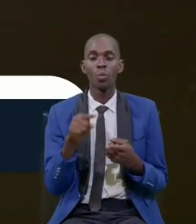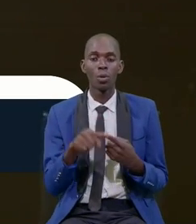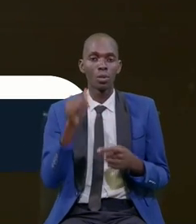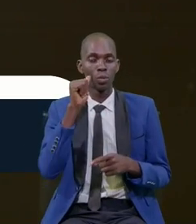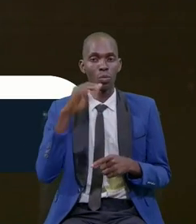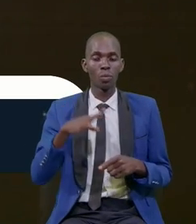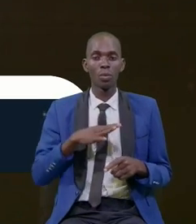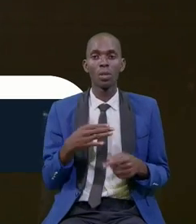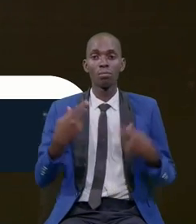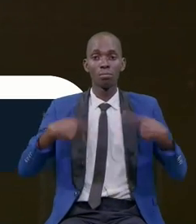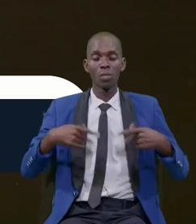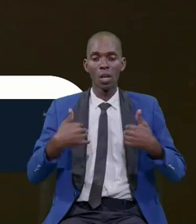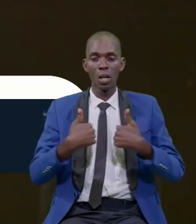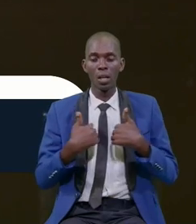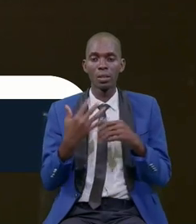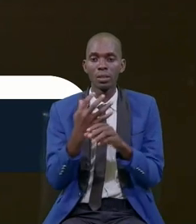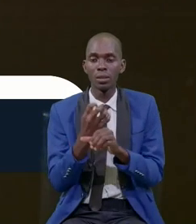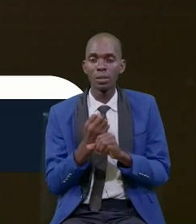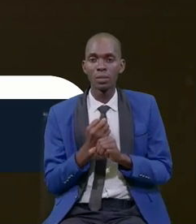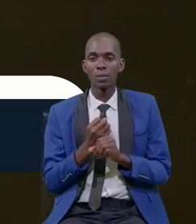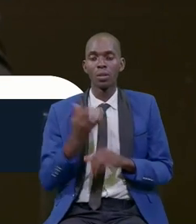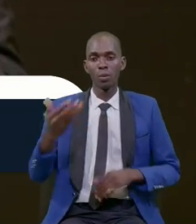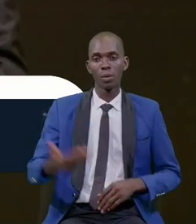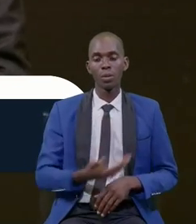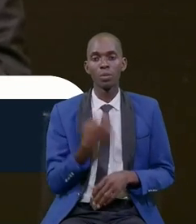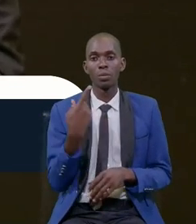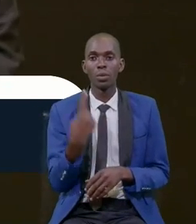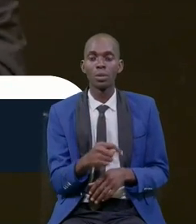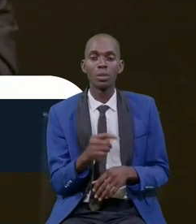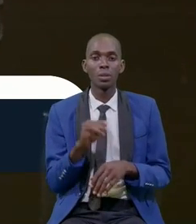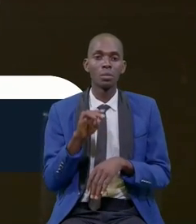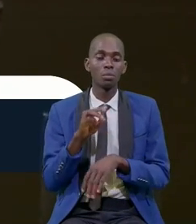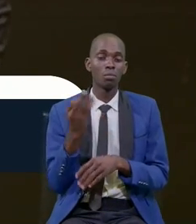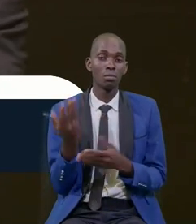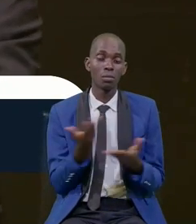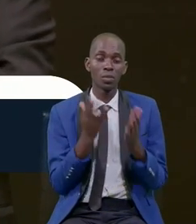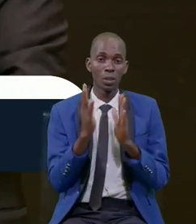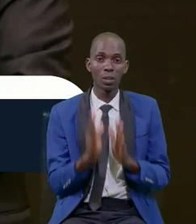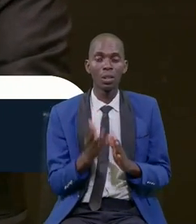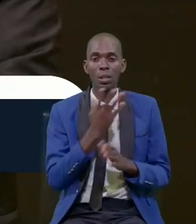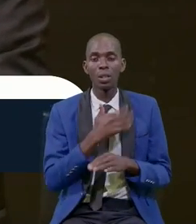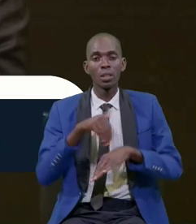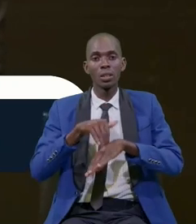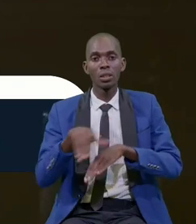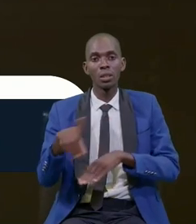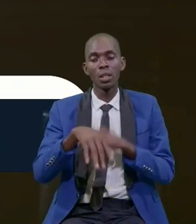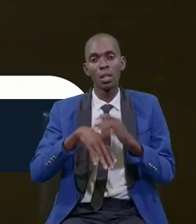œuvres lorsqu'elle reçut le messager et qu'elle les fit partir par un autre chemin?